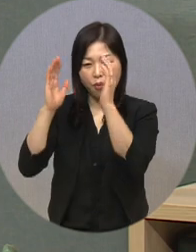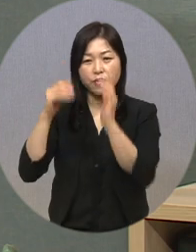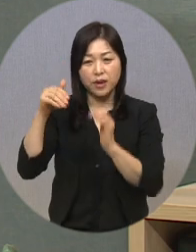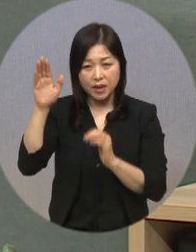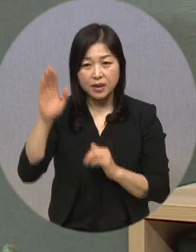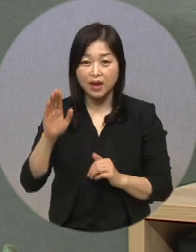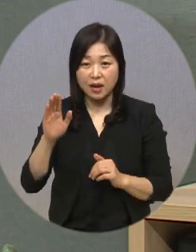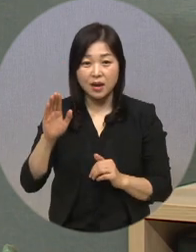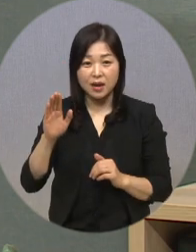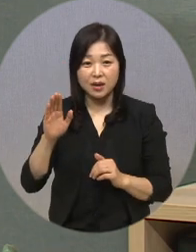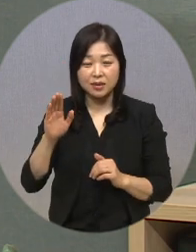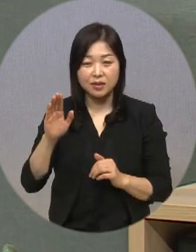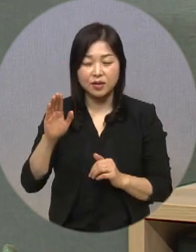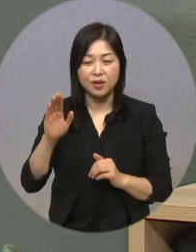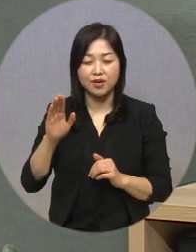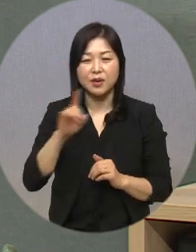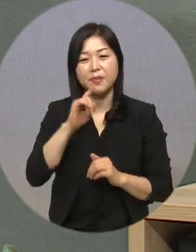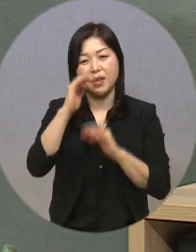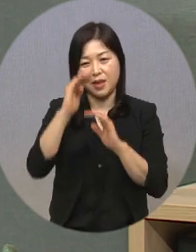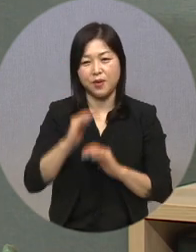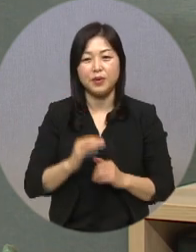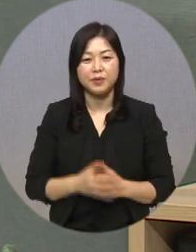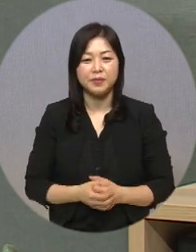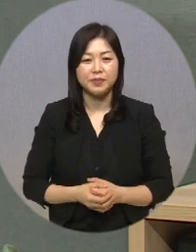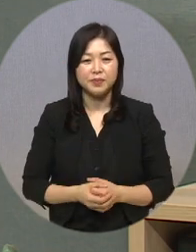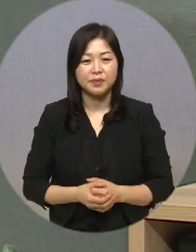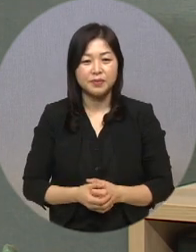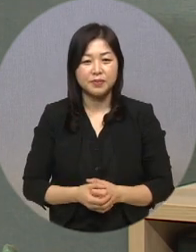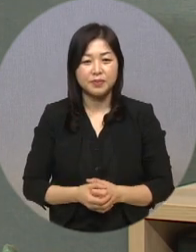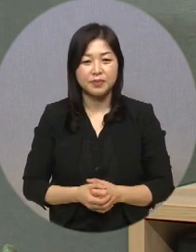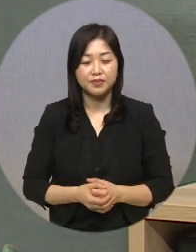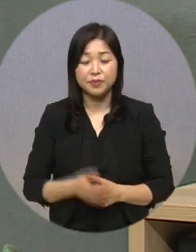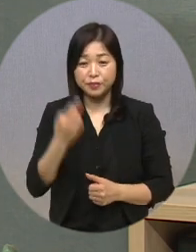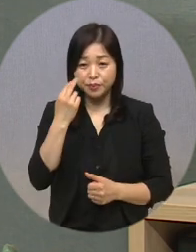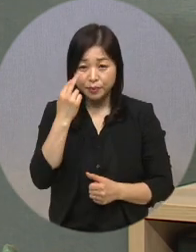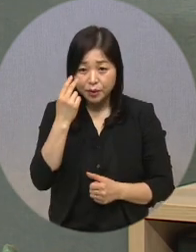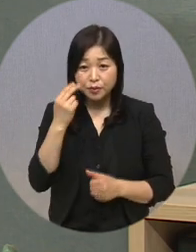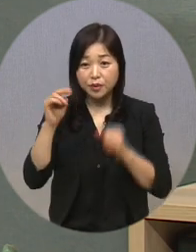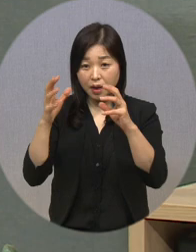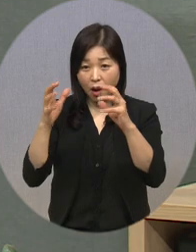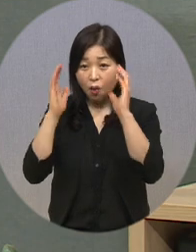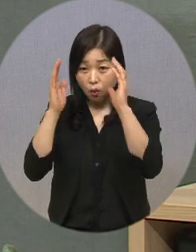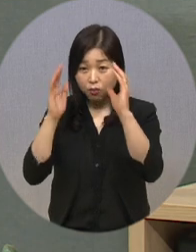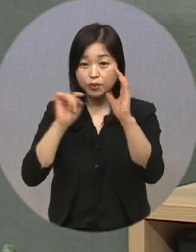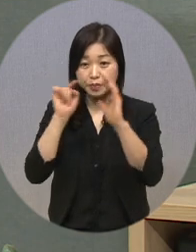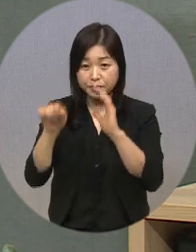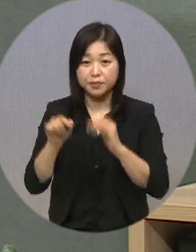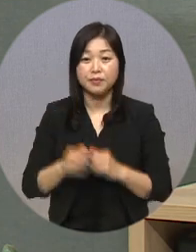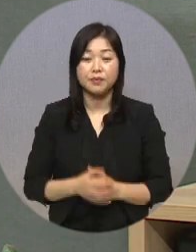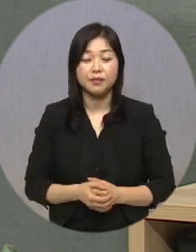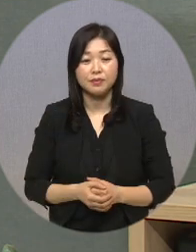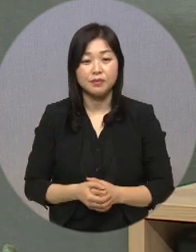이런 말씀을 좀 주신 것 같습니다. 그래서 미국에 유학을 가셨는데